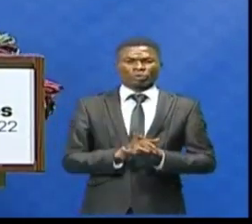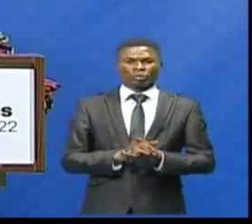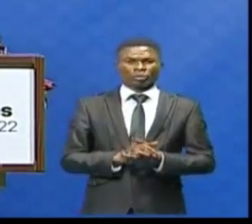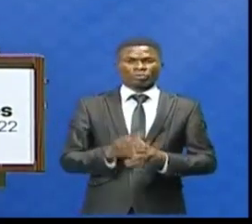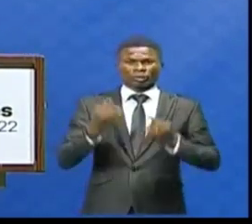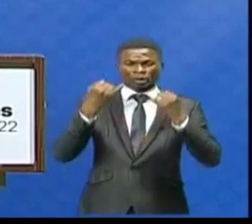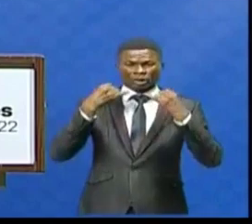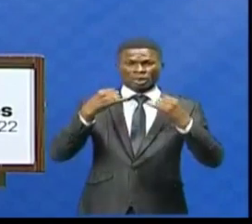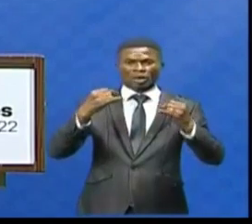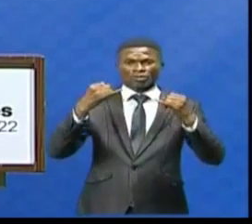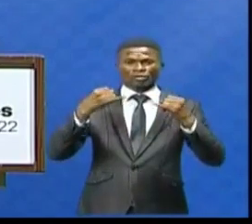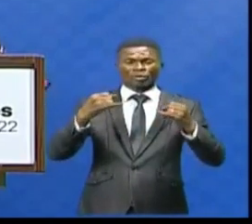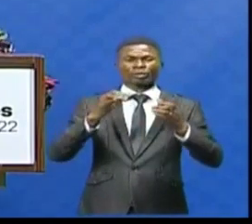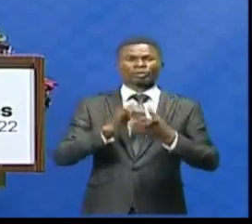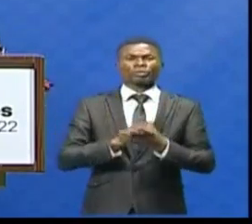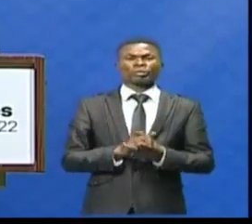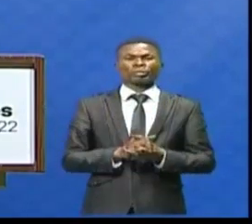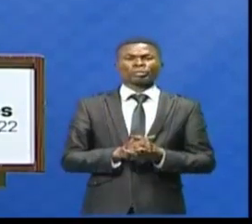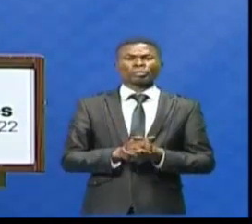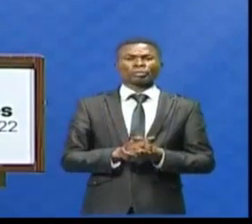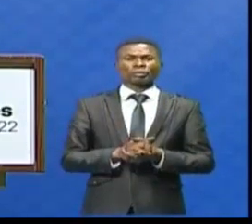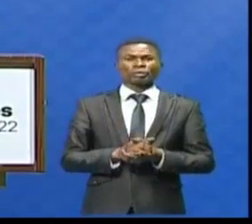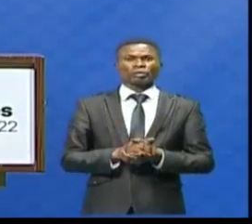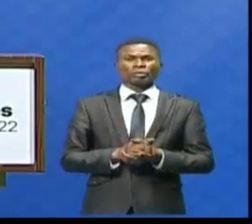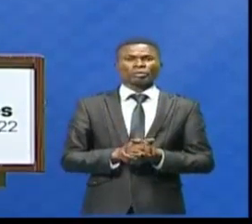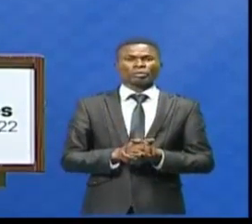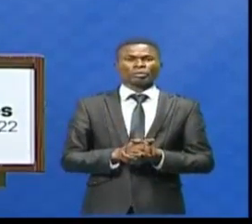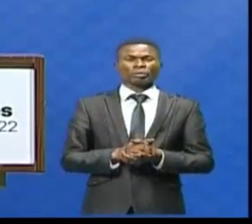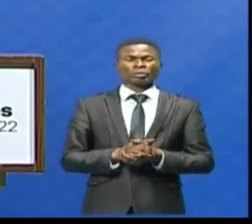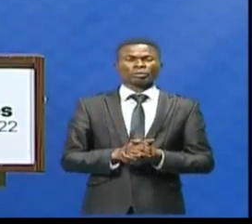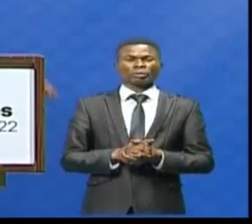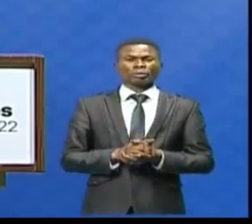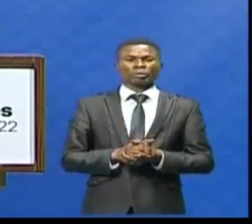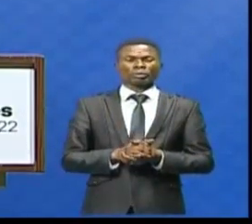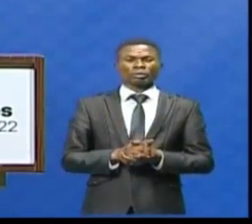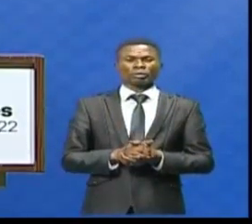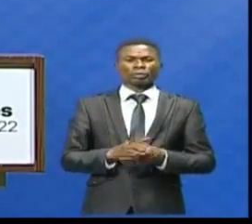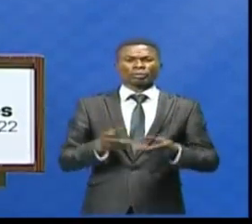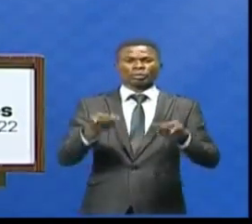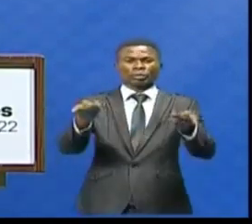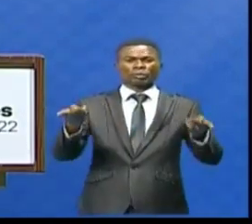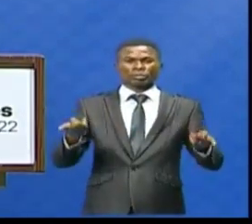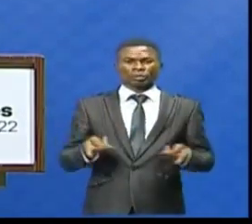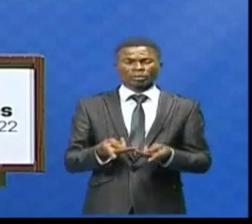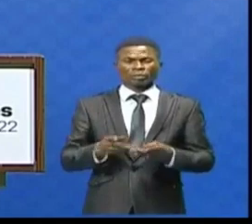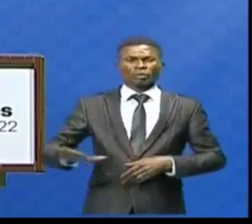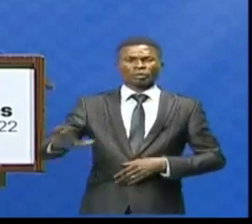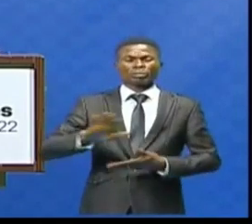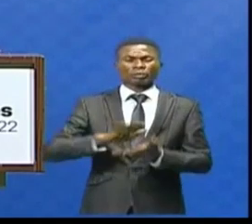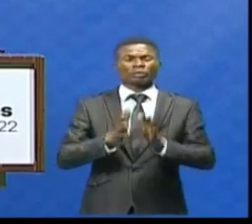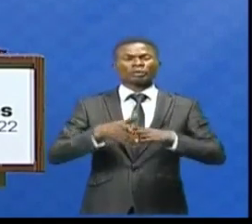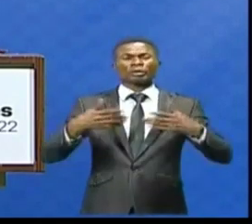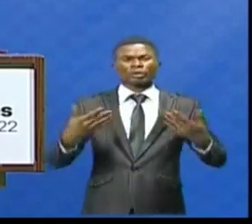2 points d'information état et administration du territoire